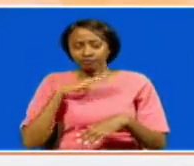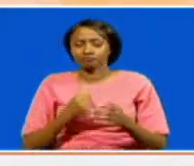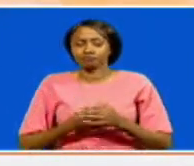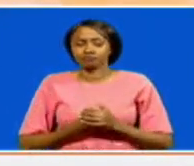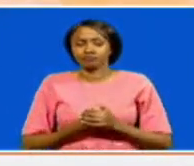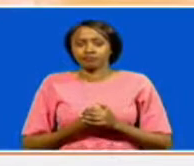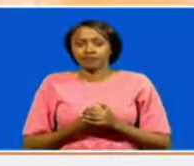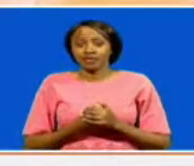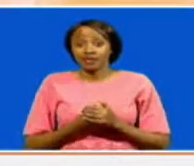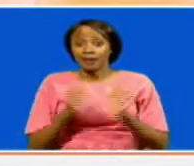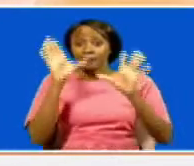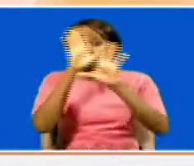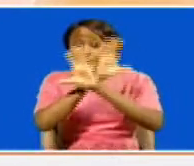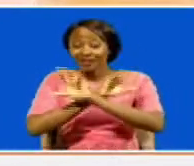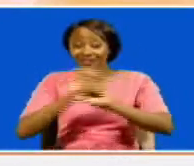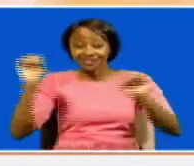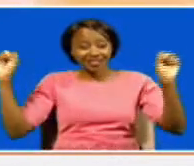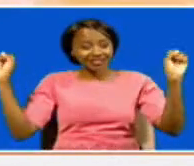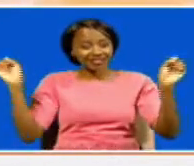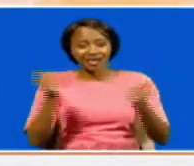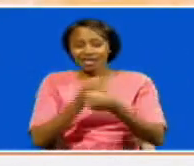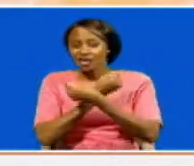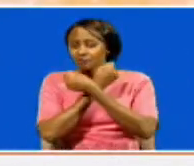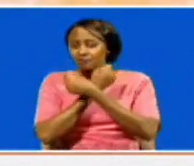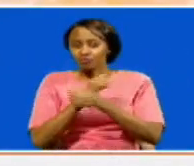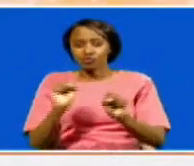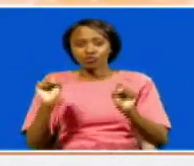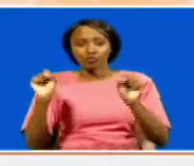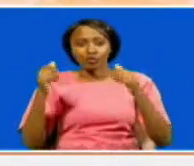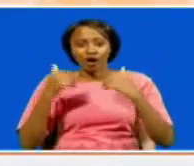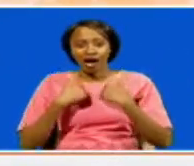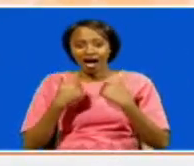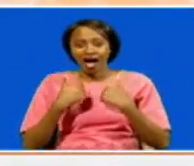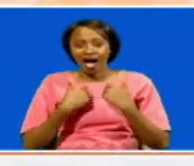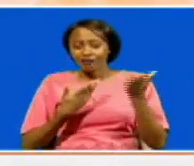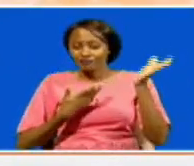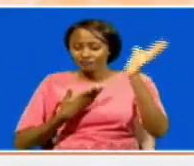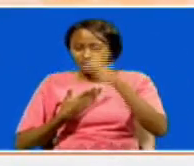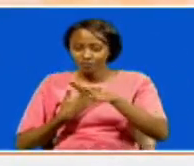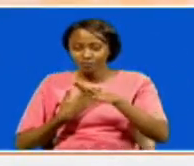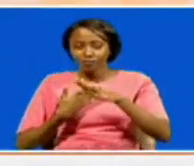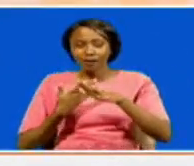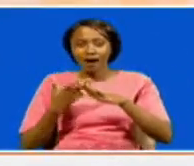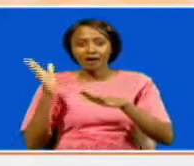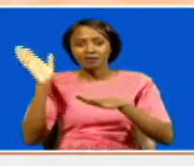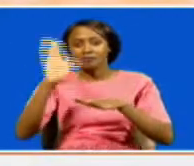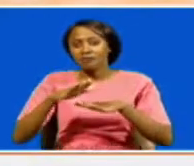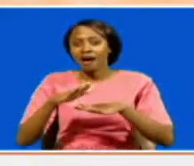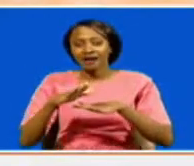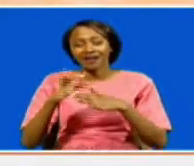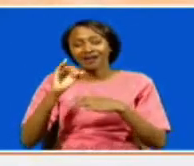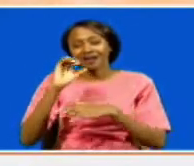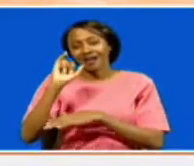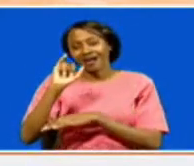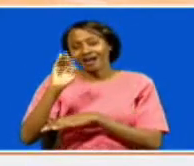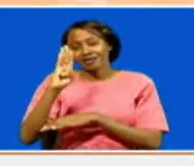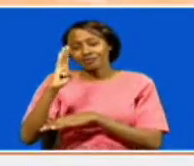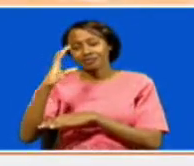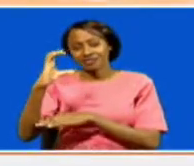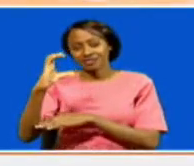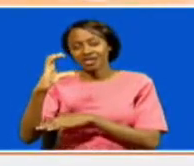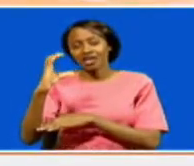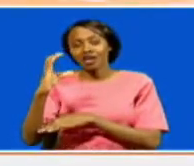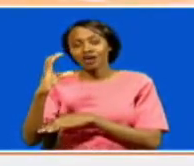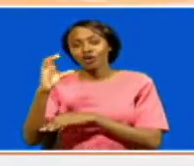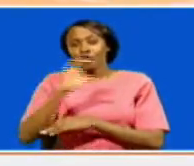president cannot reinstate IBC commissioners. He doesn't have that power or authority. The president